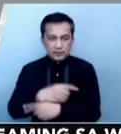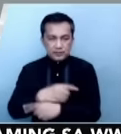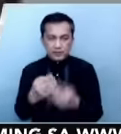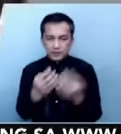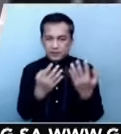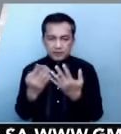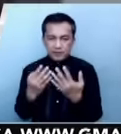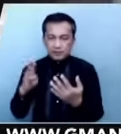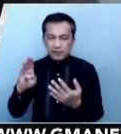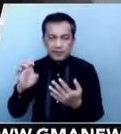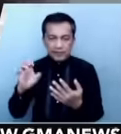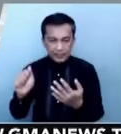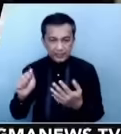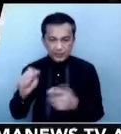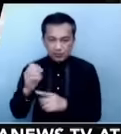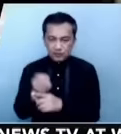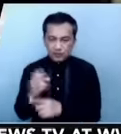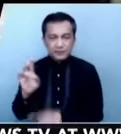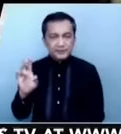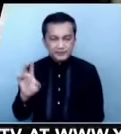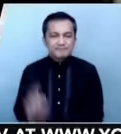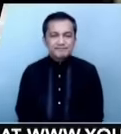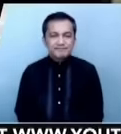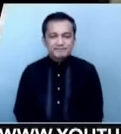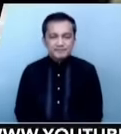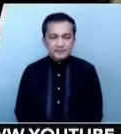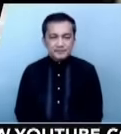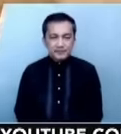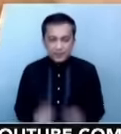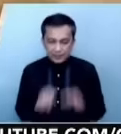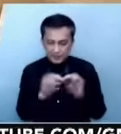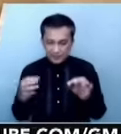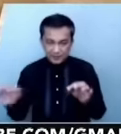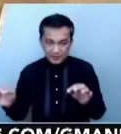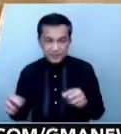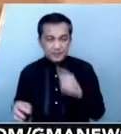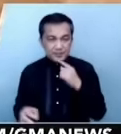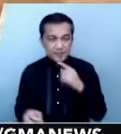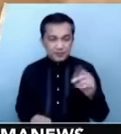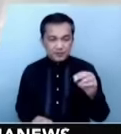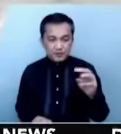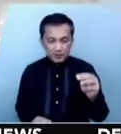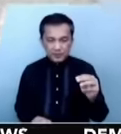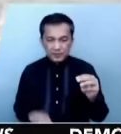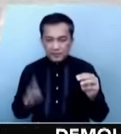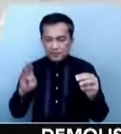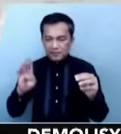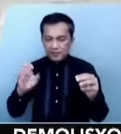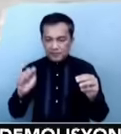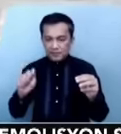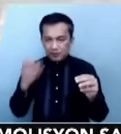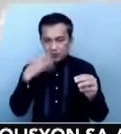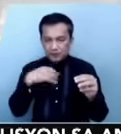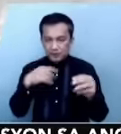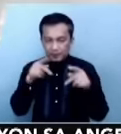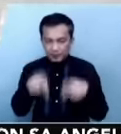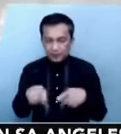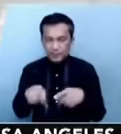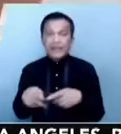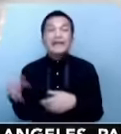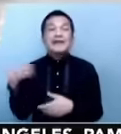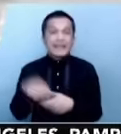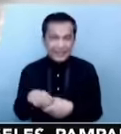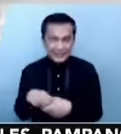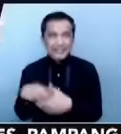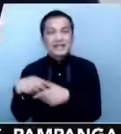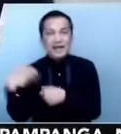na October 17. Sa caption, sinabi ni Dom na Bea is a beautiful person inside and out.